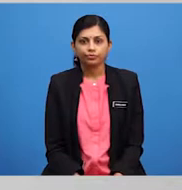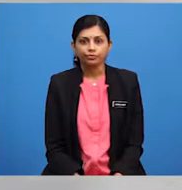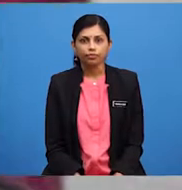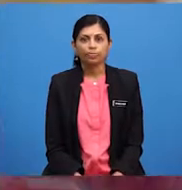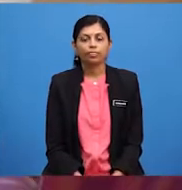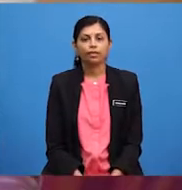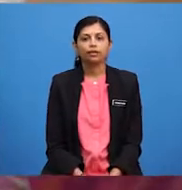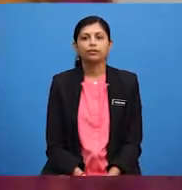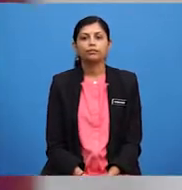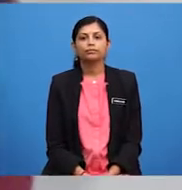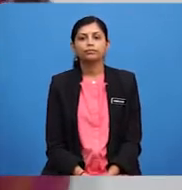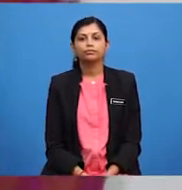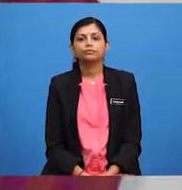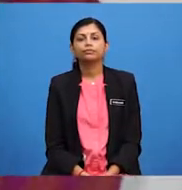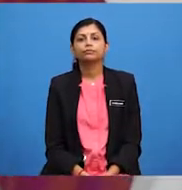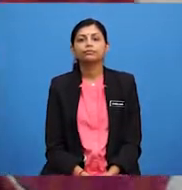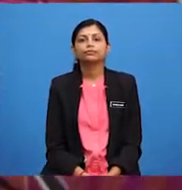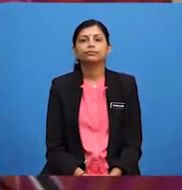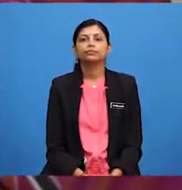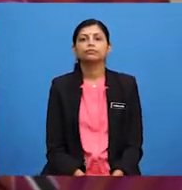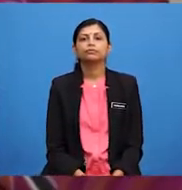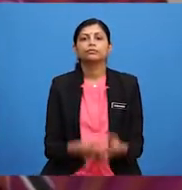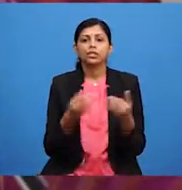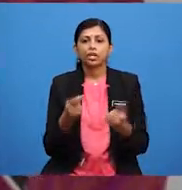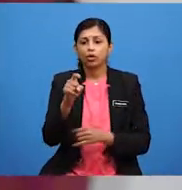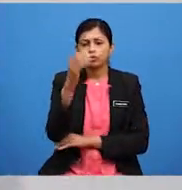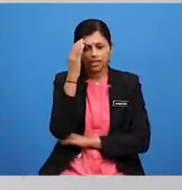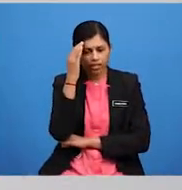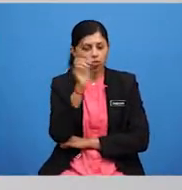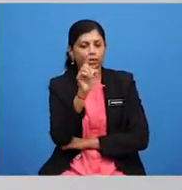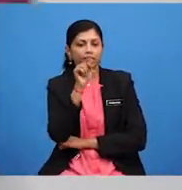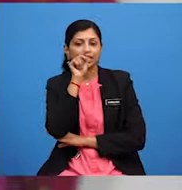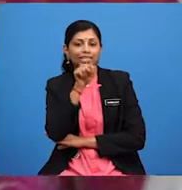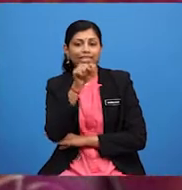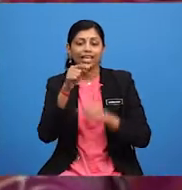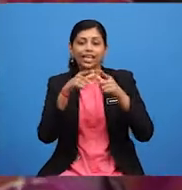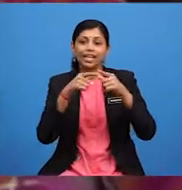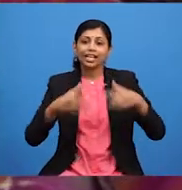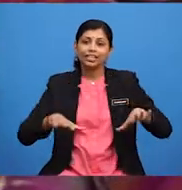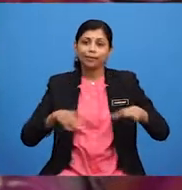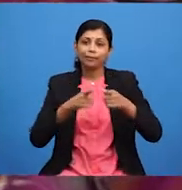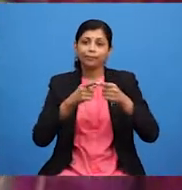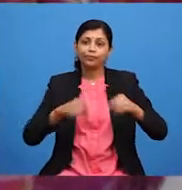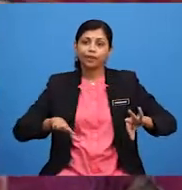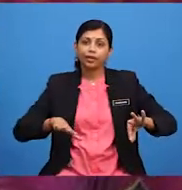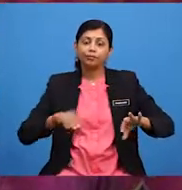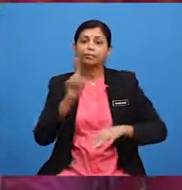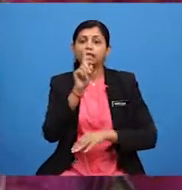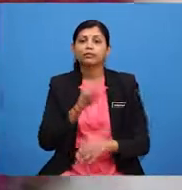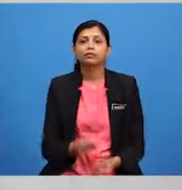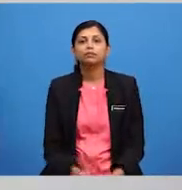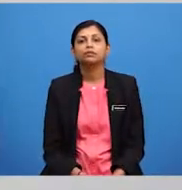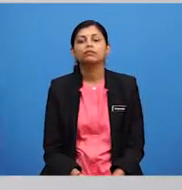murid-murid perlu menentukan kedudukan titik lenyap di atas garis ufuk sama ada di sebelah kanan,